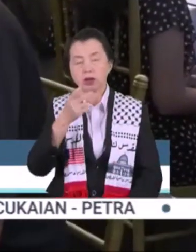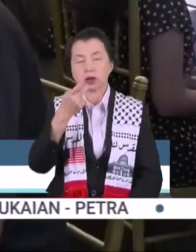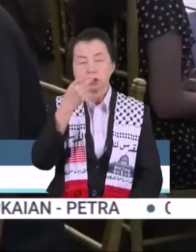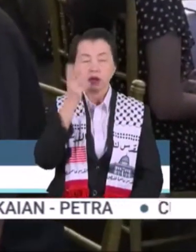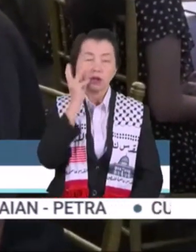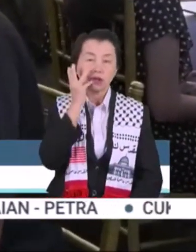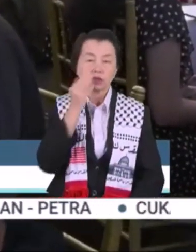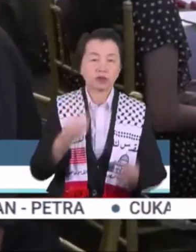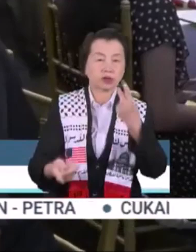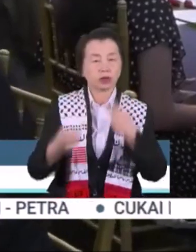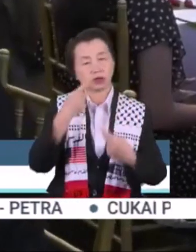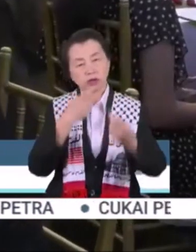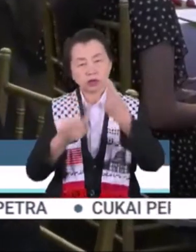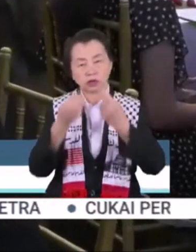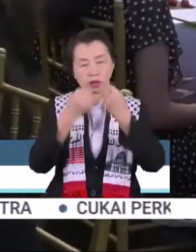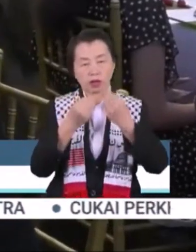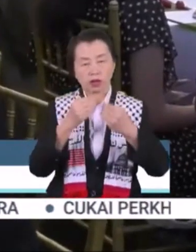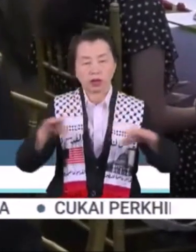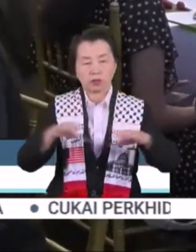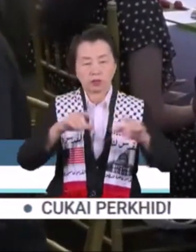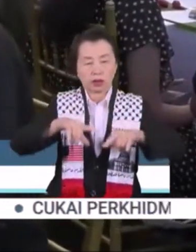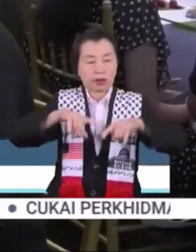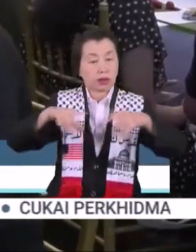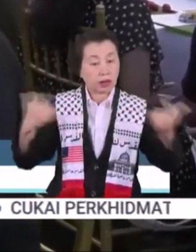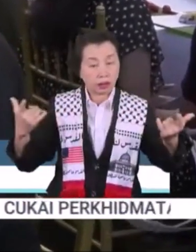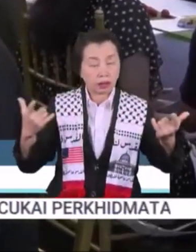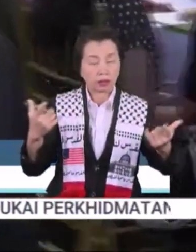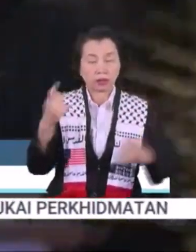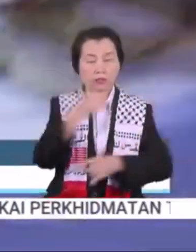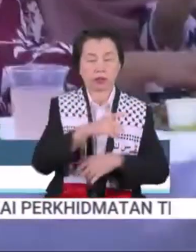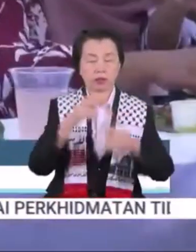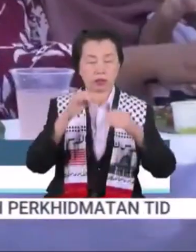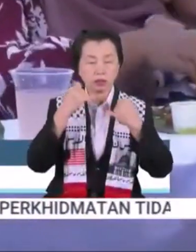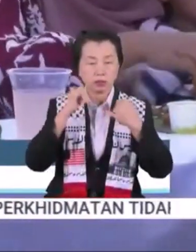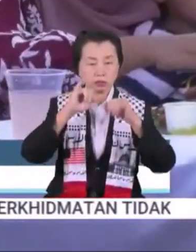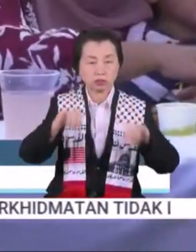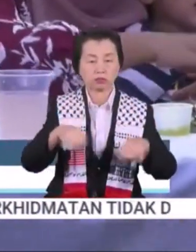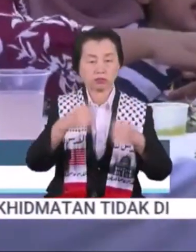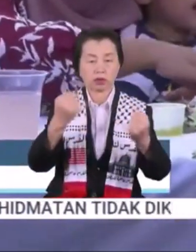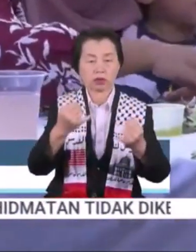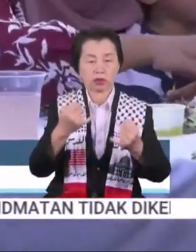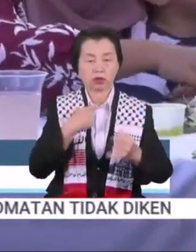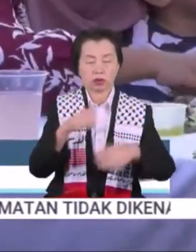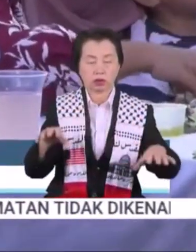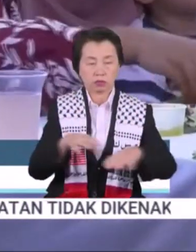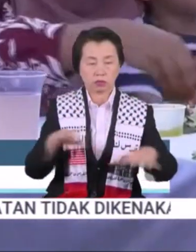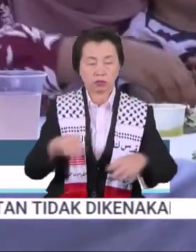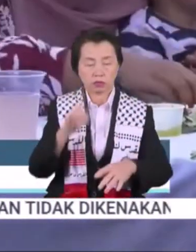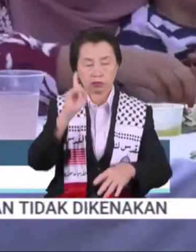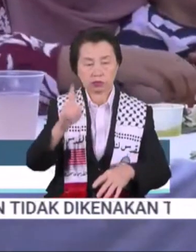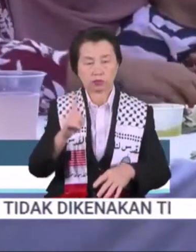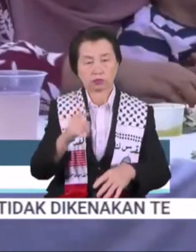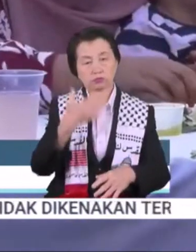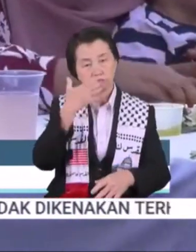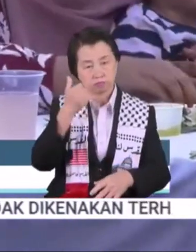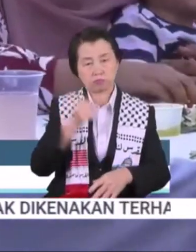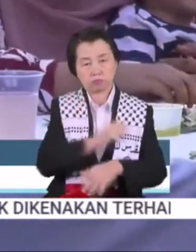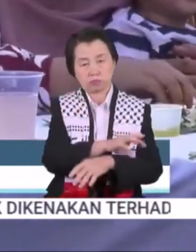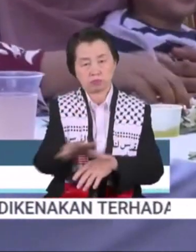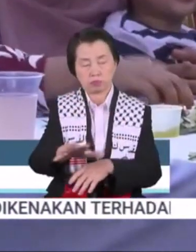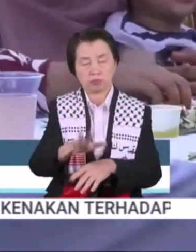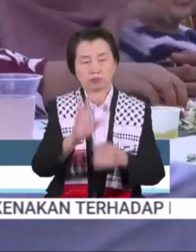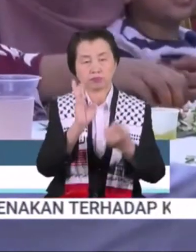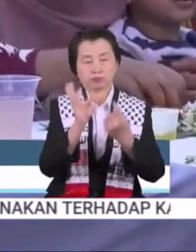kenduri. Okay, nak buat satu kelainan yang berbeza. Hari Jumaat kita nak buat satu infak, bukan kita infak lah, satu